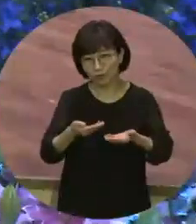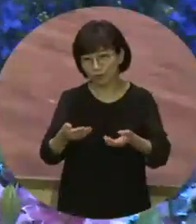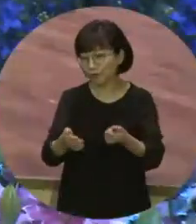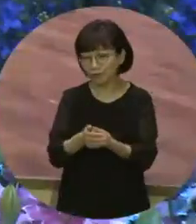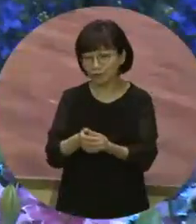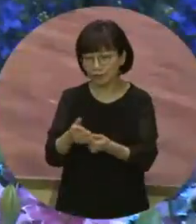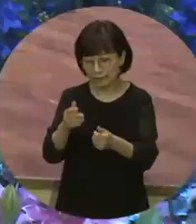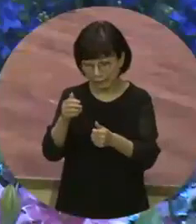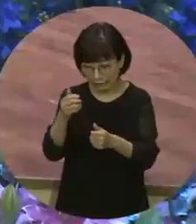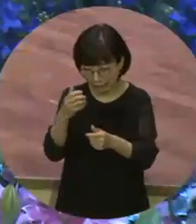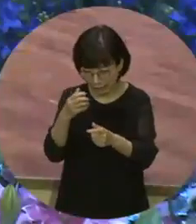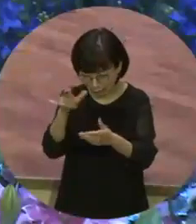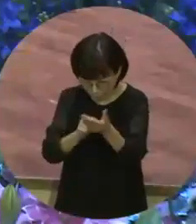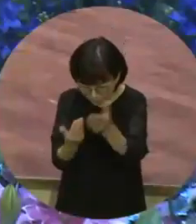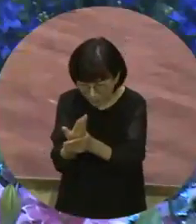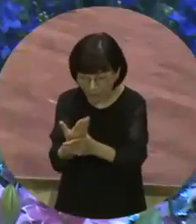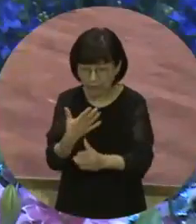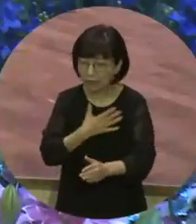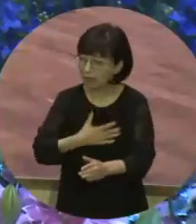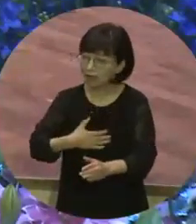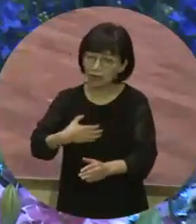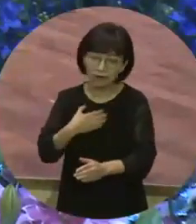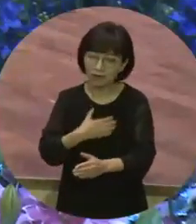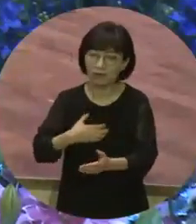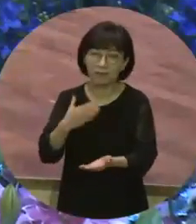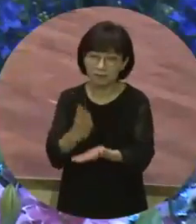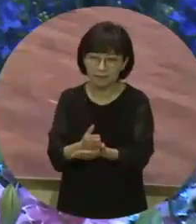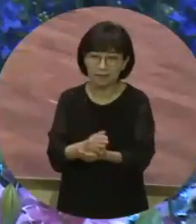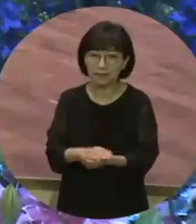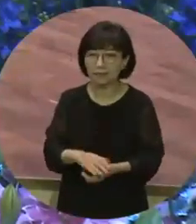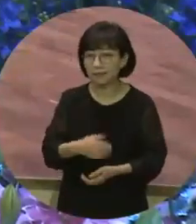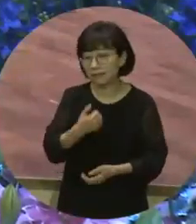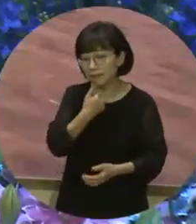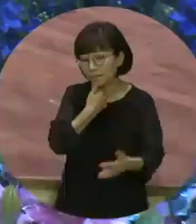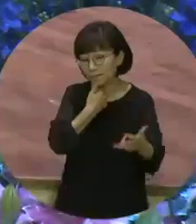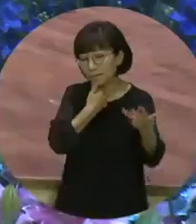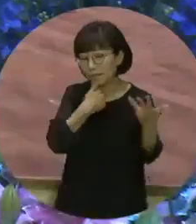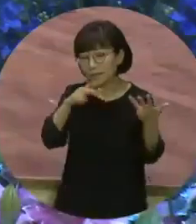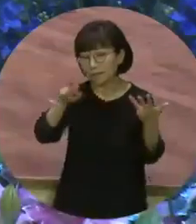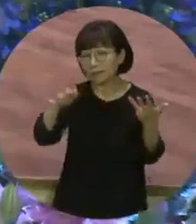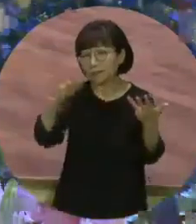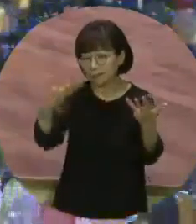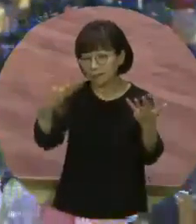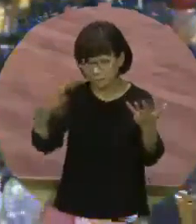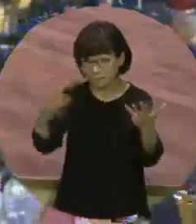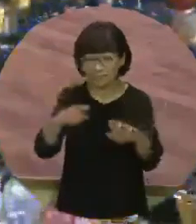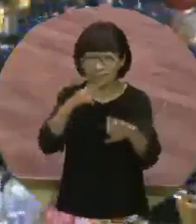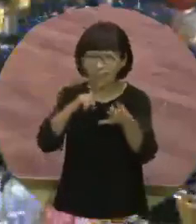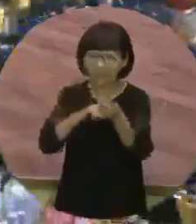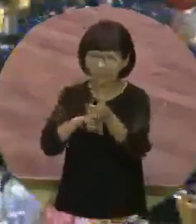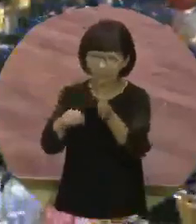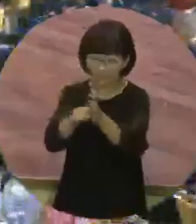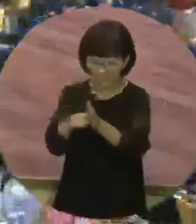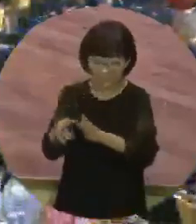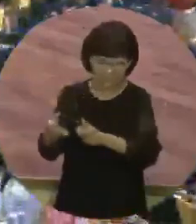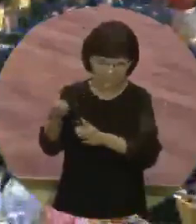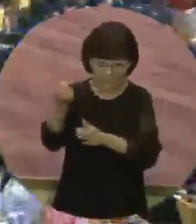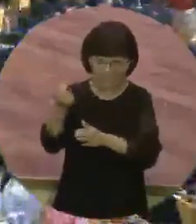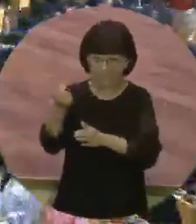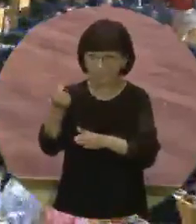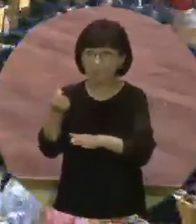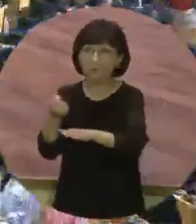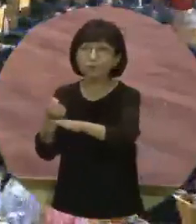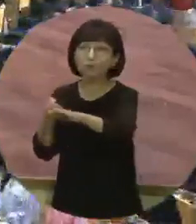걱정하지 마라. 염려하지 마라. 로마서 8장 28절에 뭐라 했습니까? 언약잡은 우리가